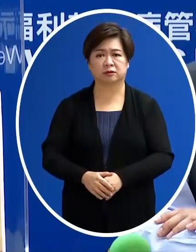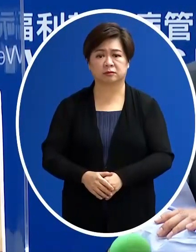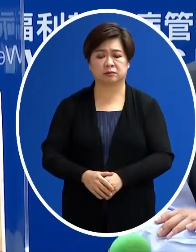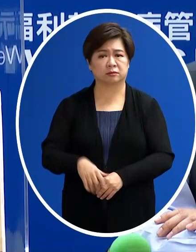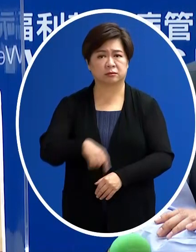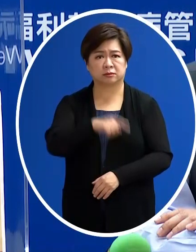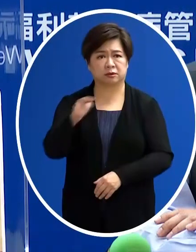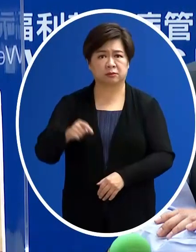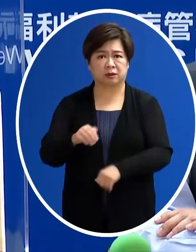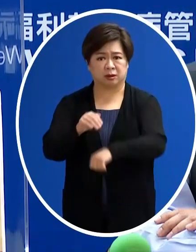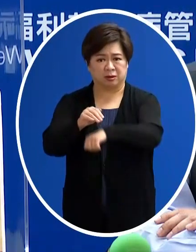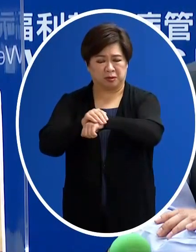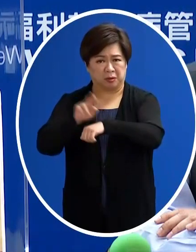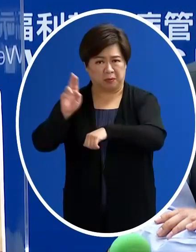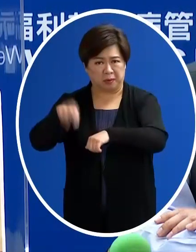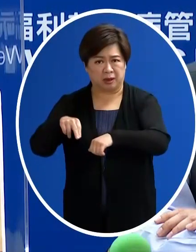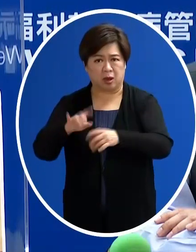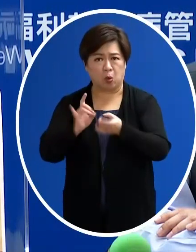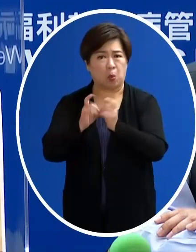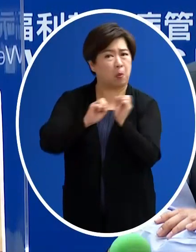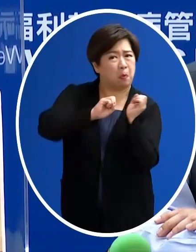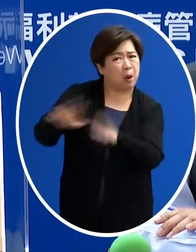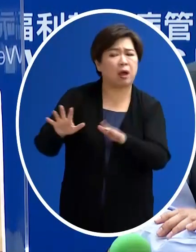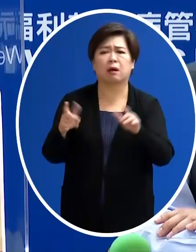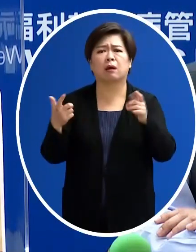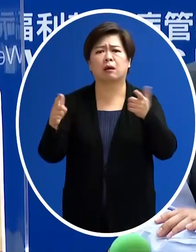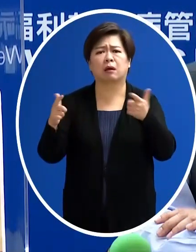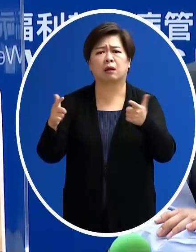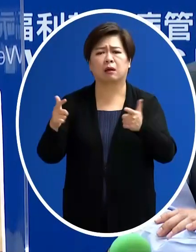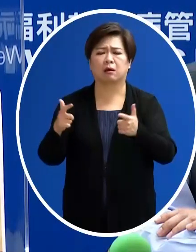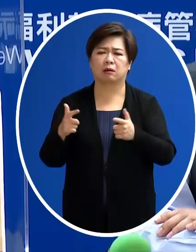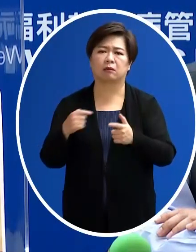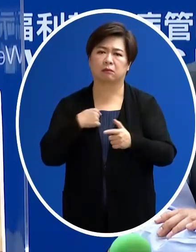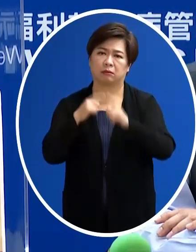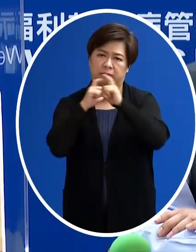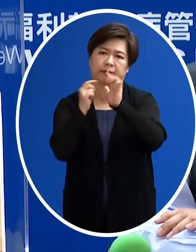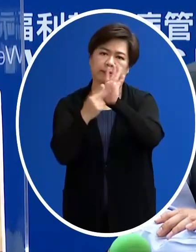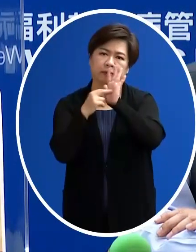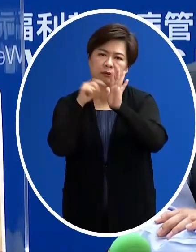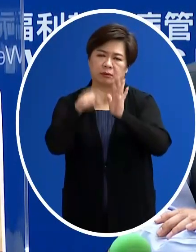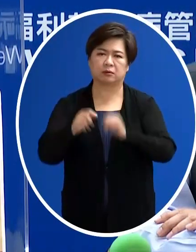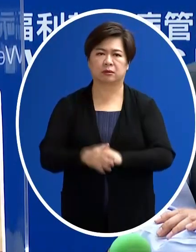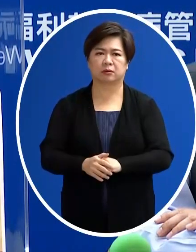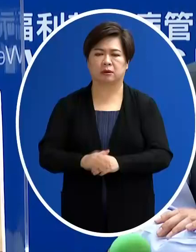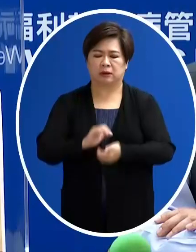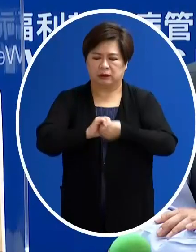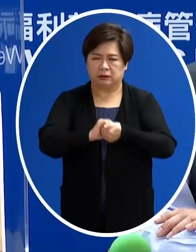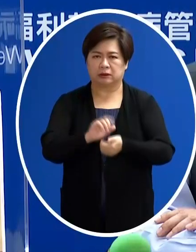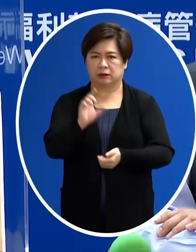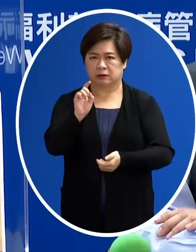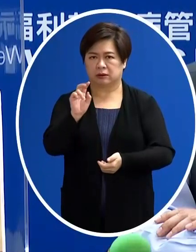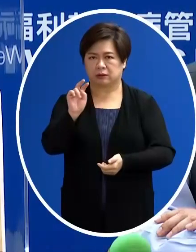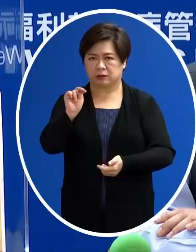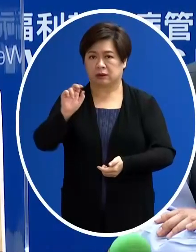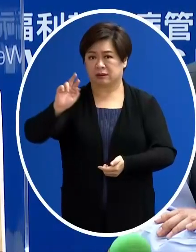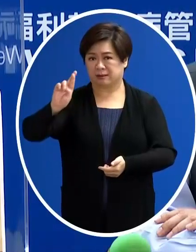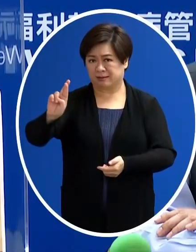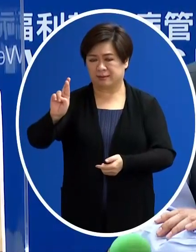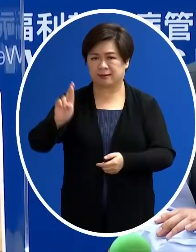人是救得回来故意不救了，只能简单这样子说，这是一个经过 DNR 的严谨的